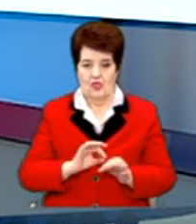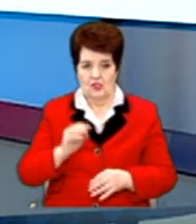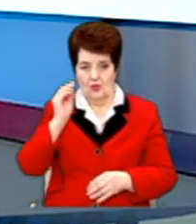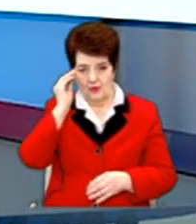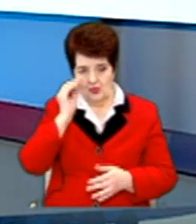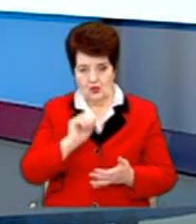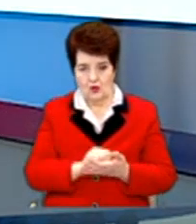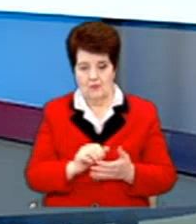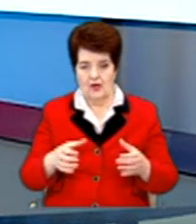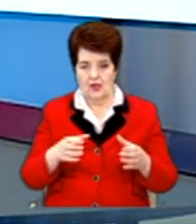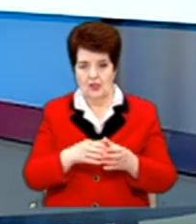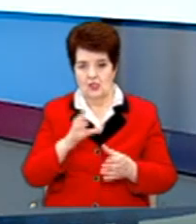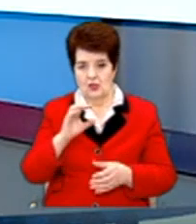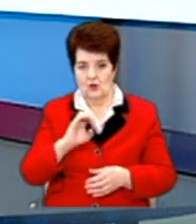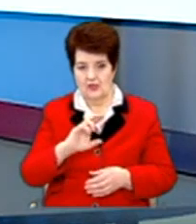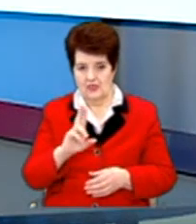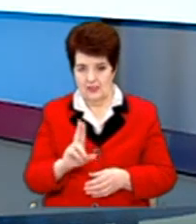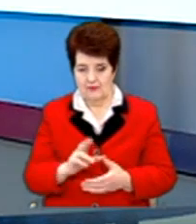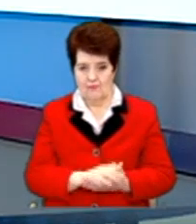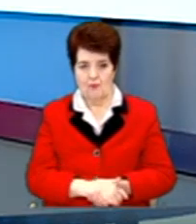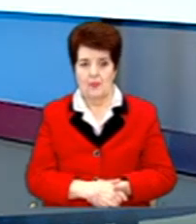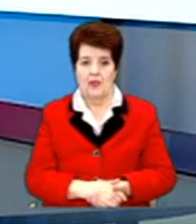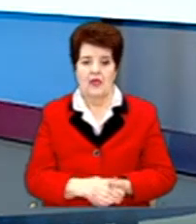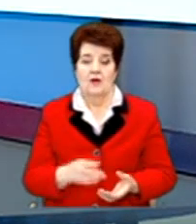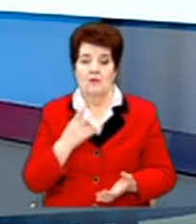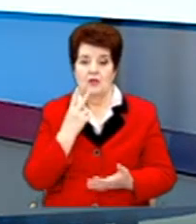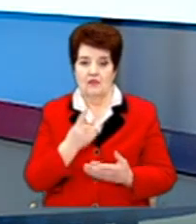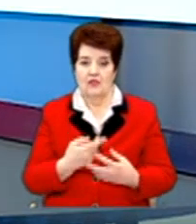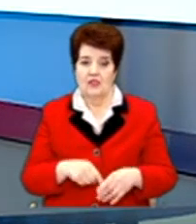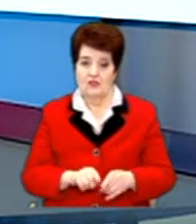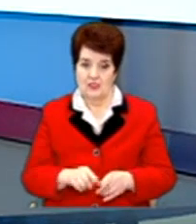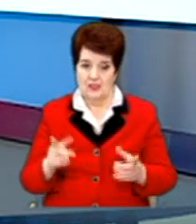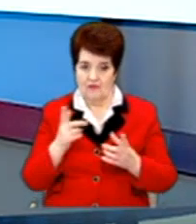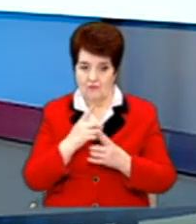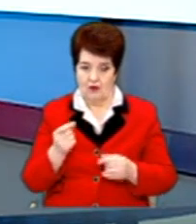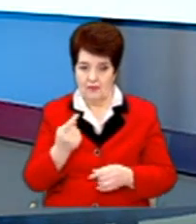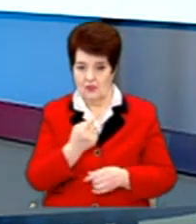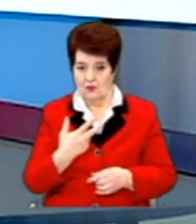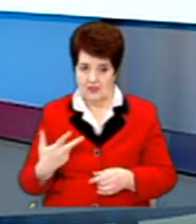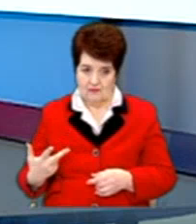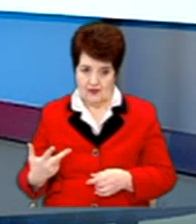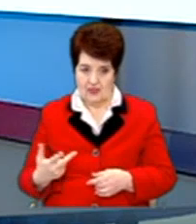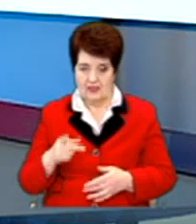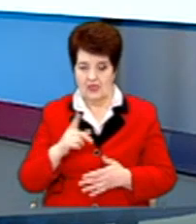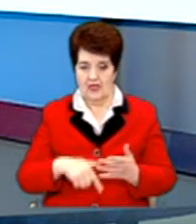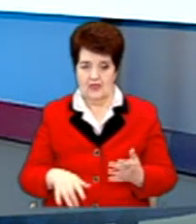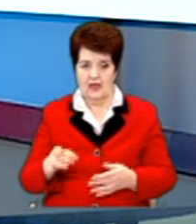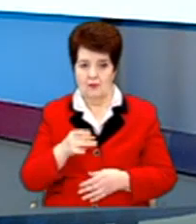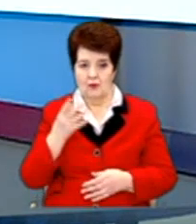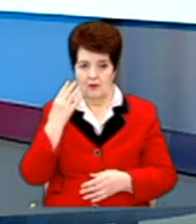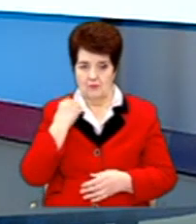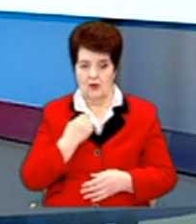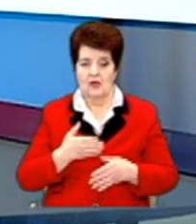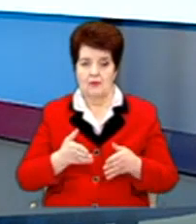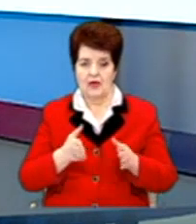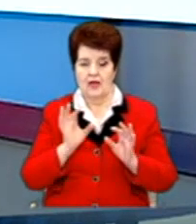publicat de compania sociologică Date Inteligente. Potrivit acestor informații, doar un sfert din locuitorii țării cred că Republica Moldova merge